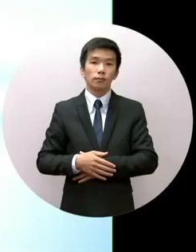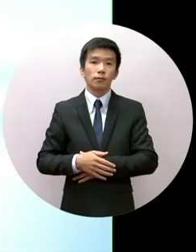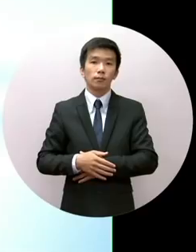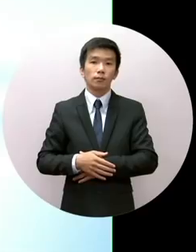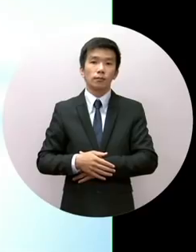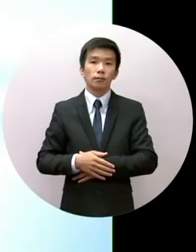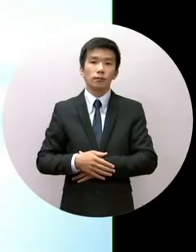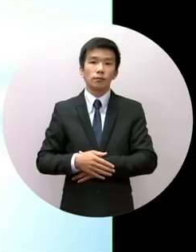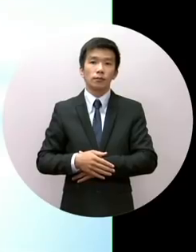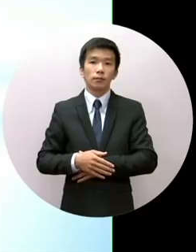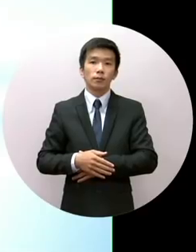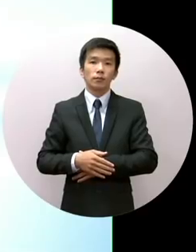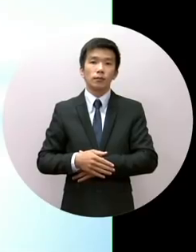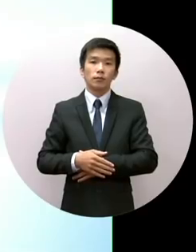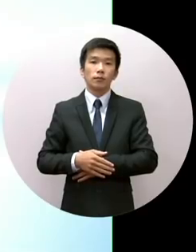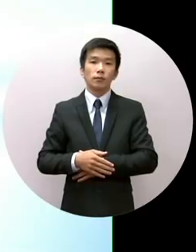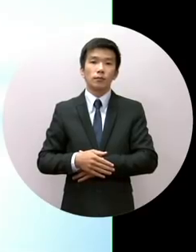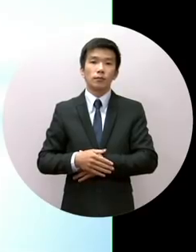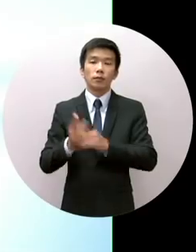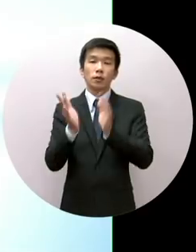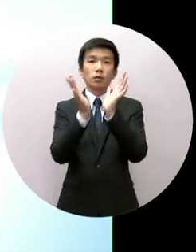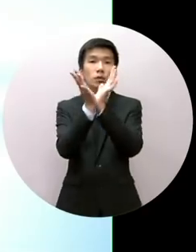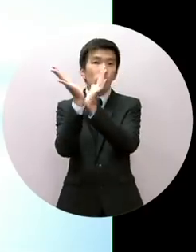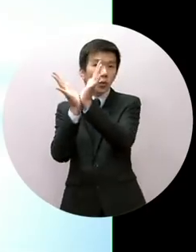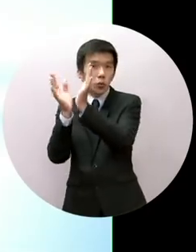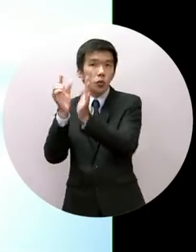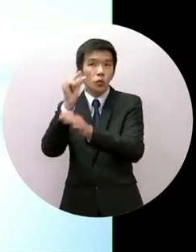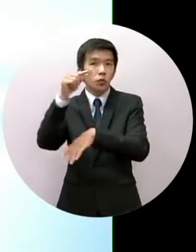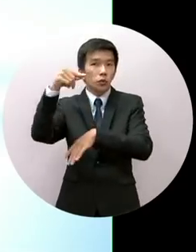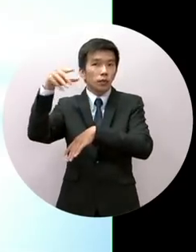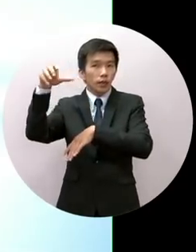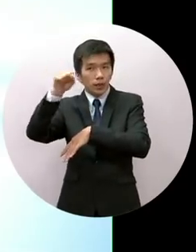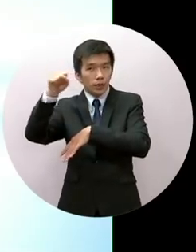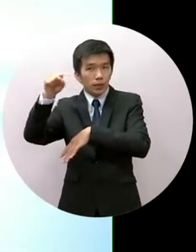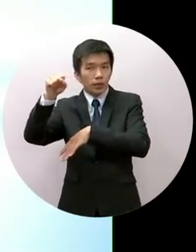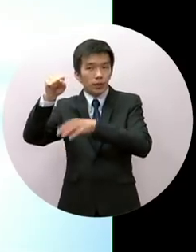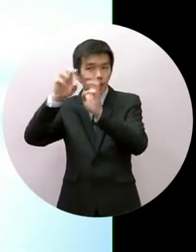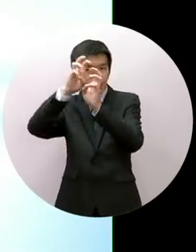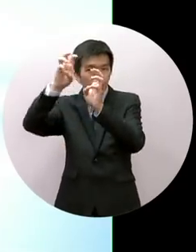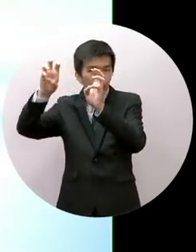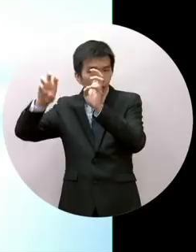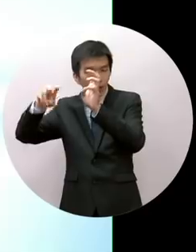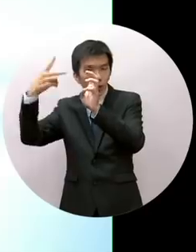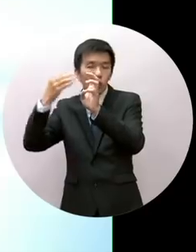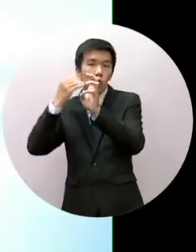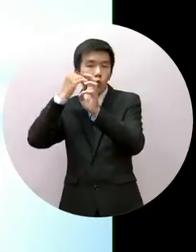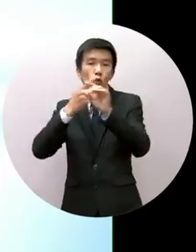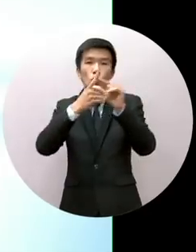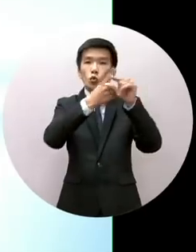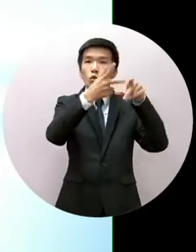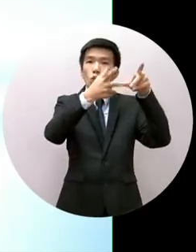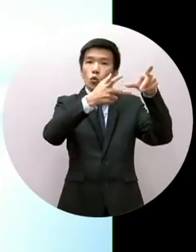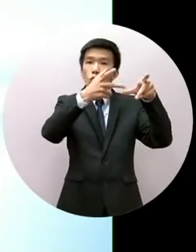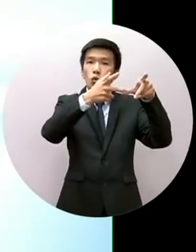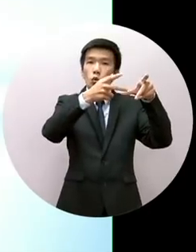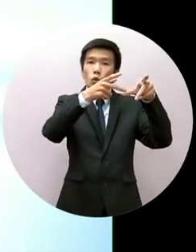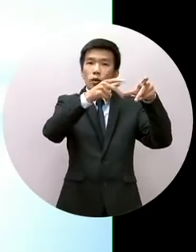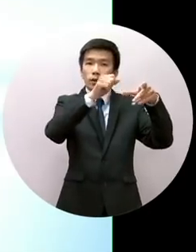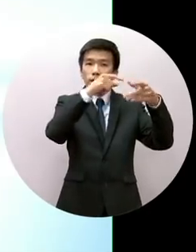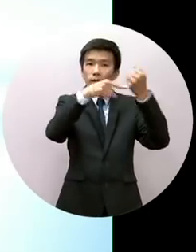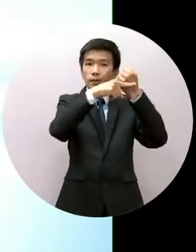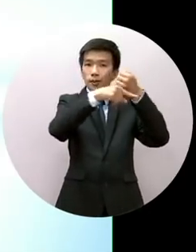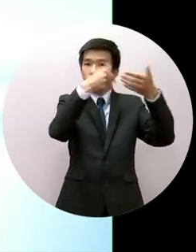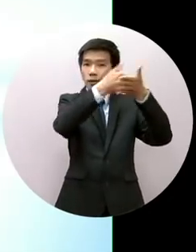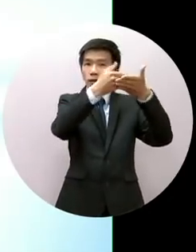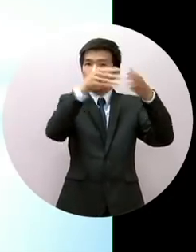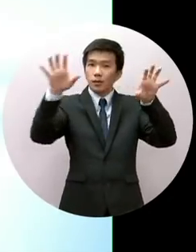将珊瑚 GPS 套叠在中油第三接收站的话是相同的，这